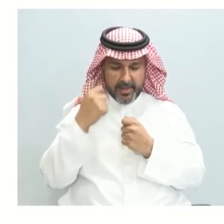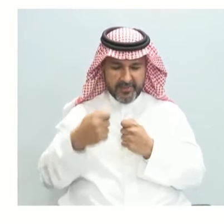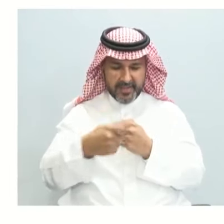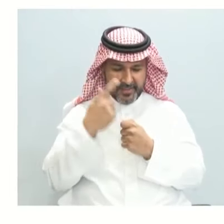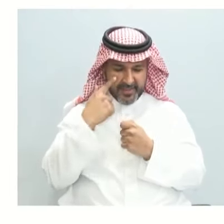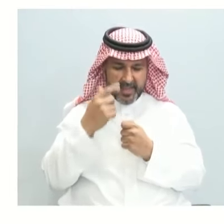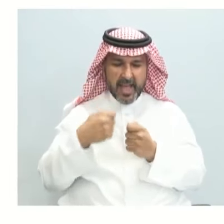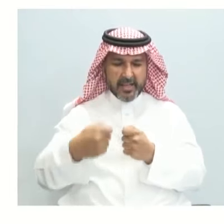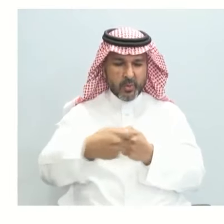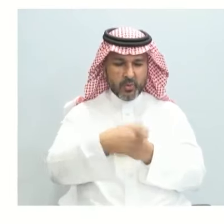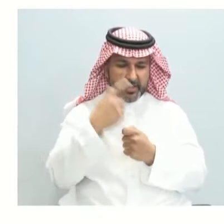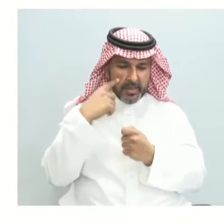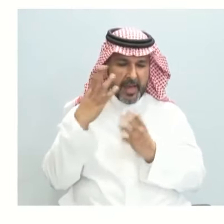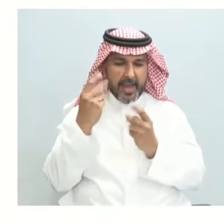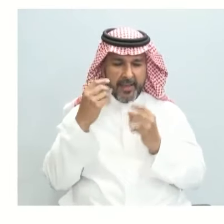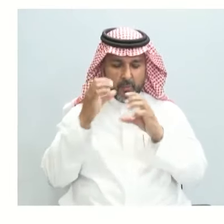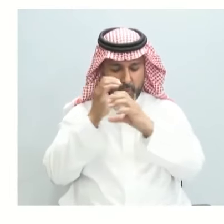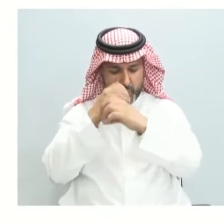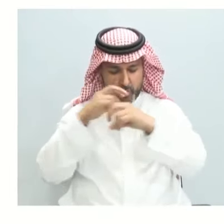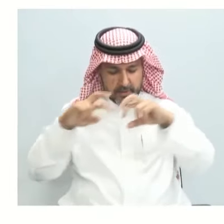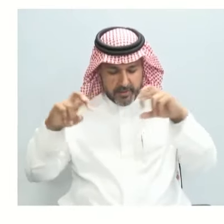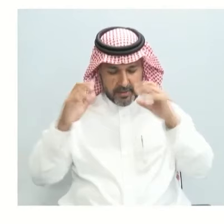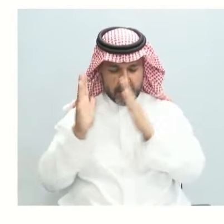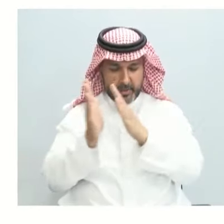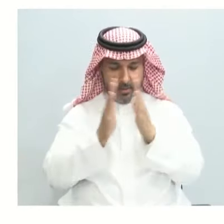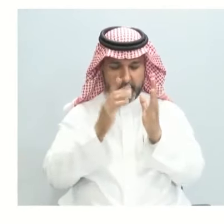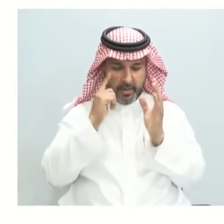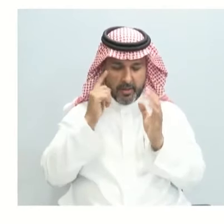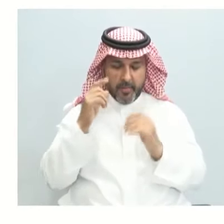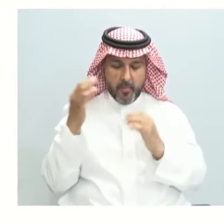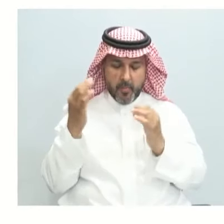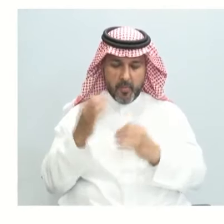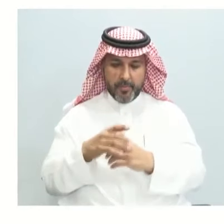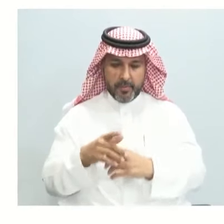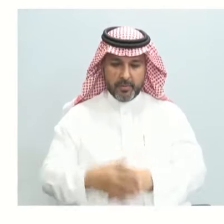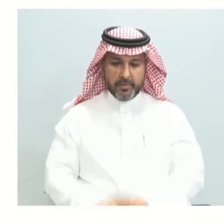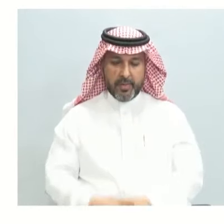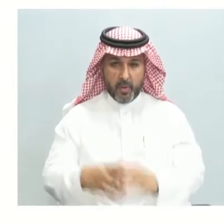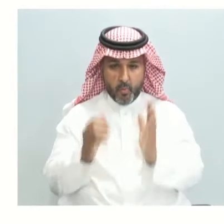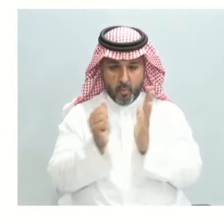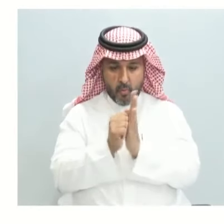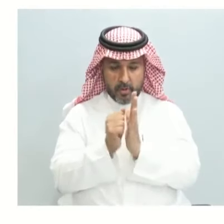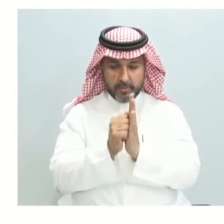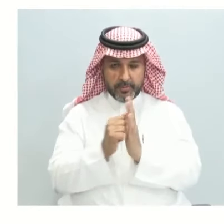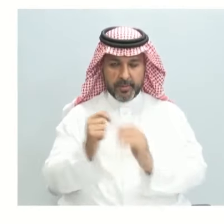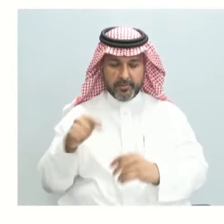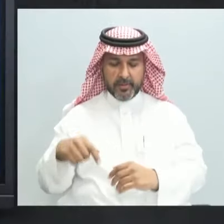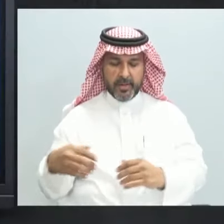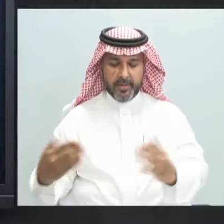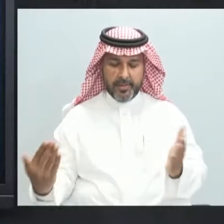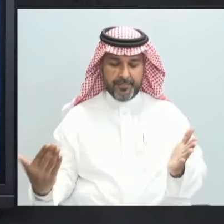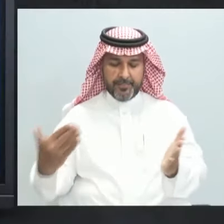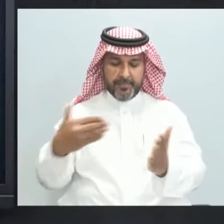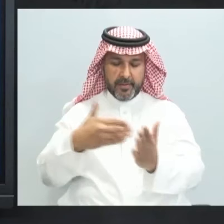استعمال خاصيه التوزيع لتحليل كثيرات الحدود لا ننسى ان نقوم بحل تمارين الواجب بذلك نكون قد